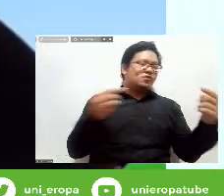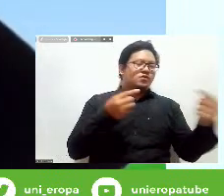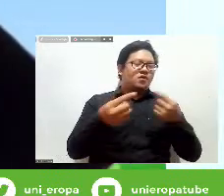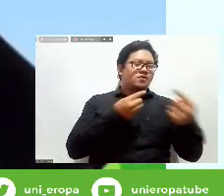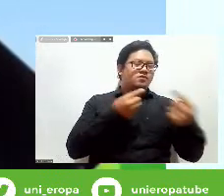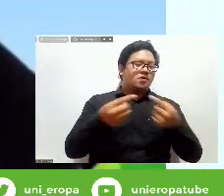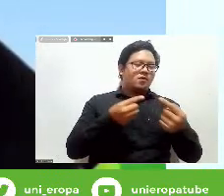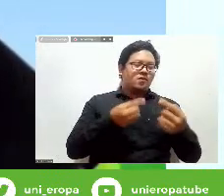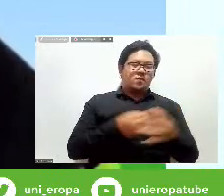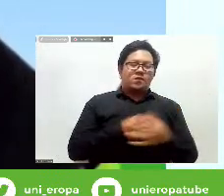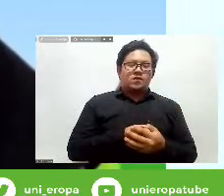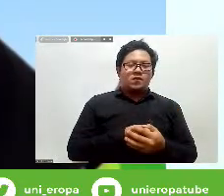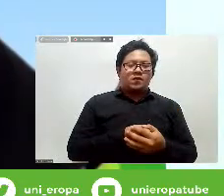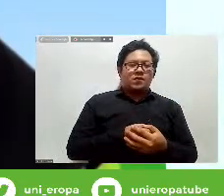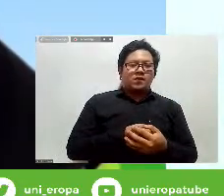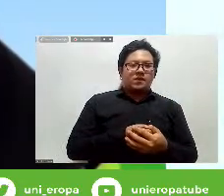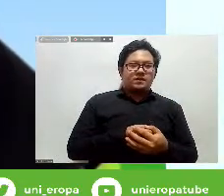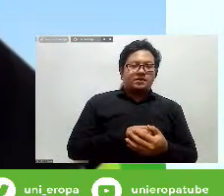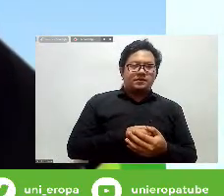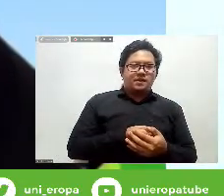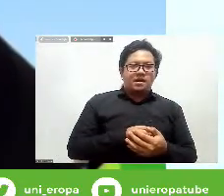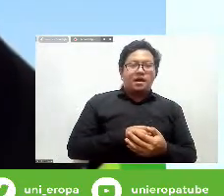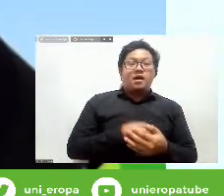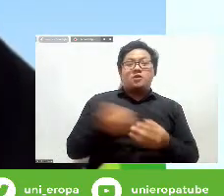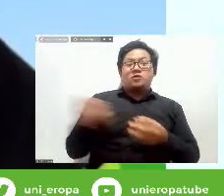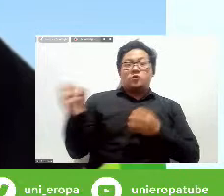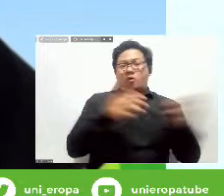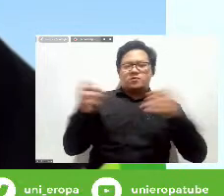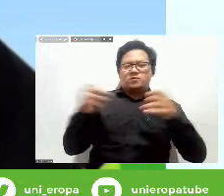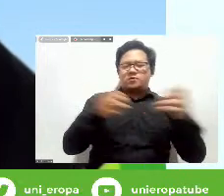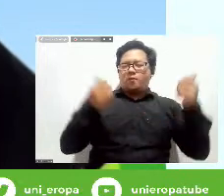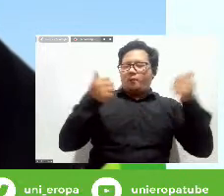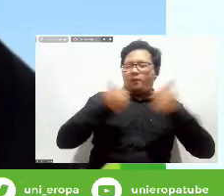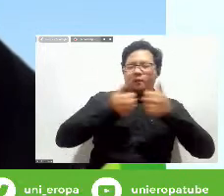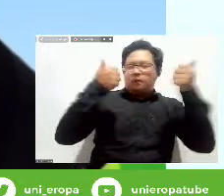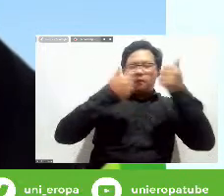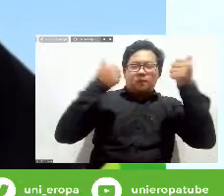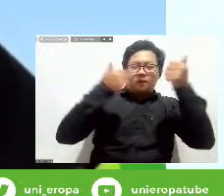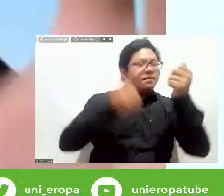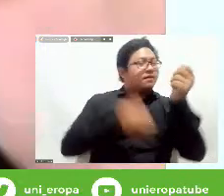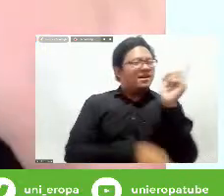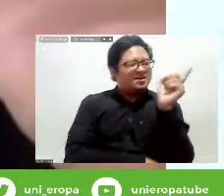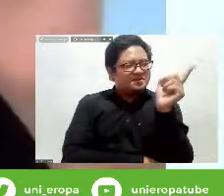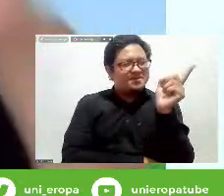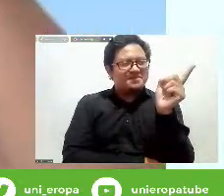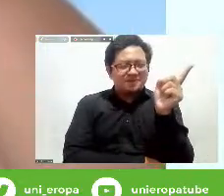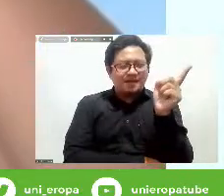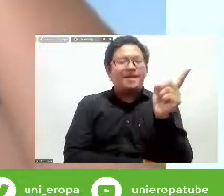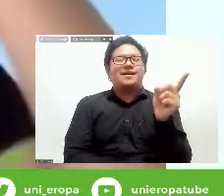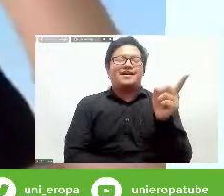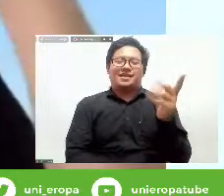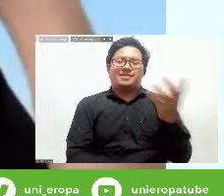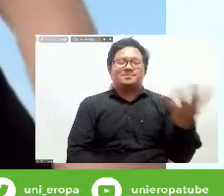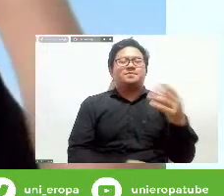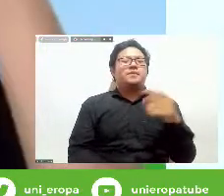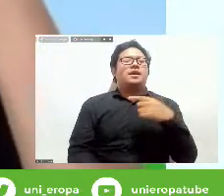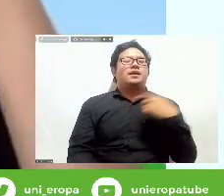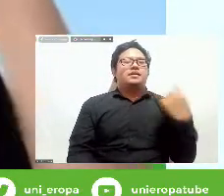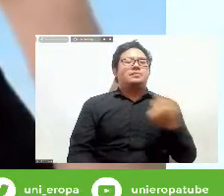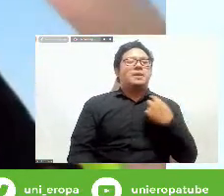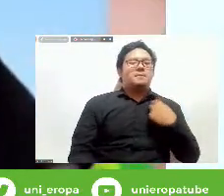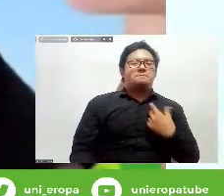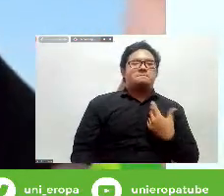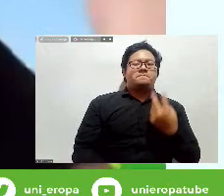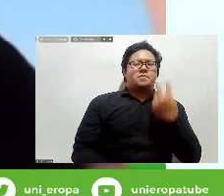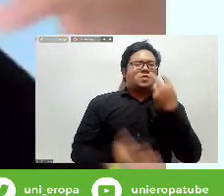seksi toko ini seru banget karena kita bakal nyimak untuk penampilan yang menurut gue